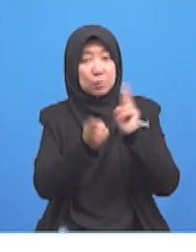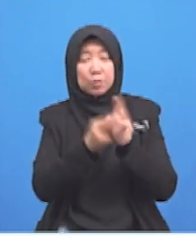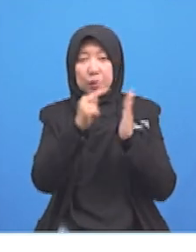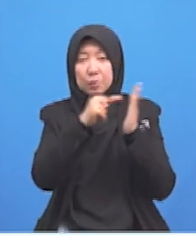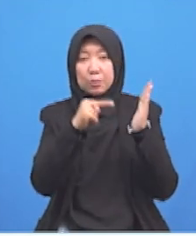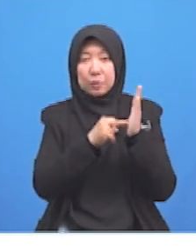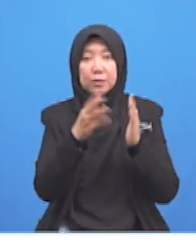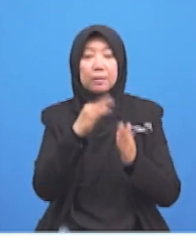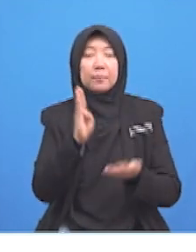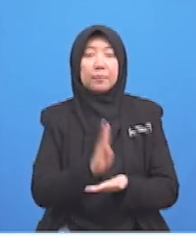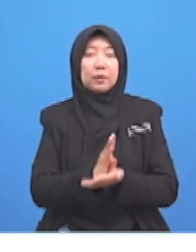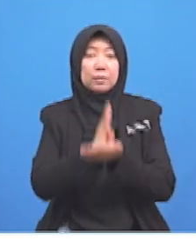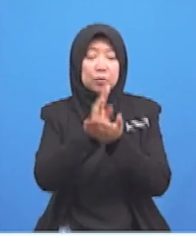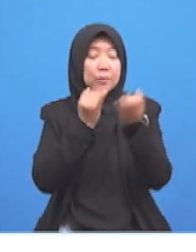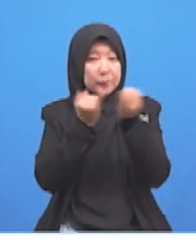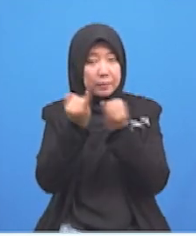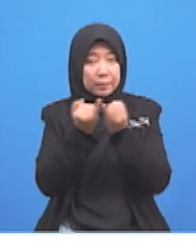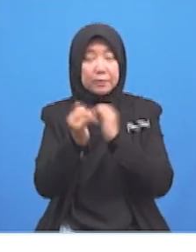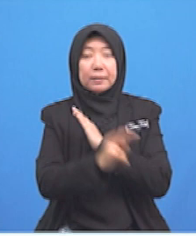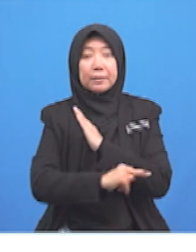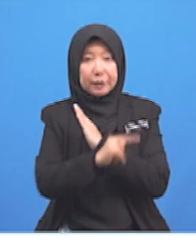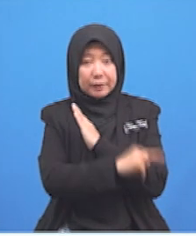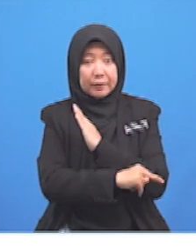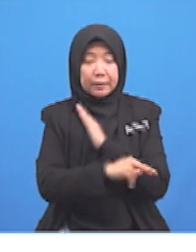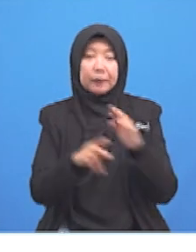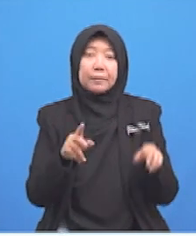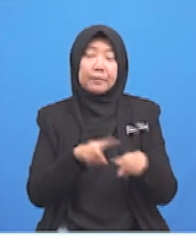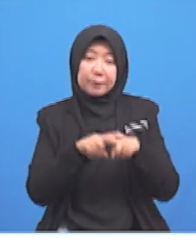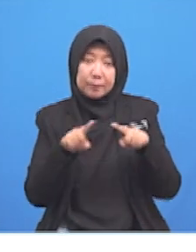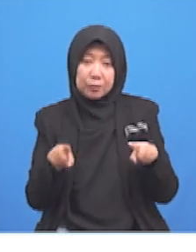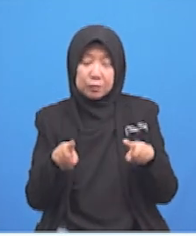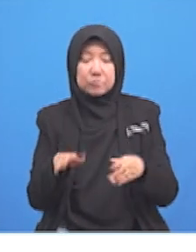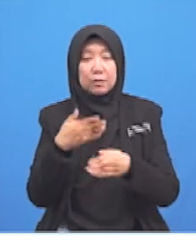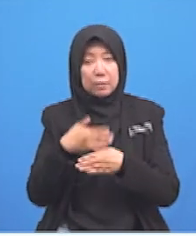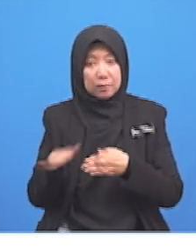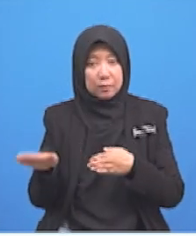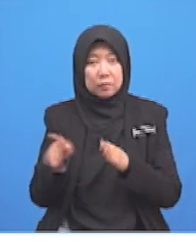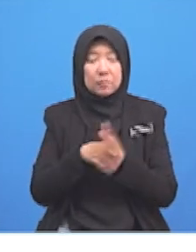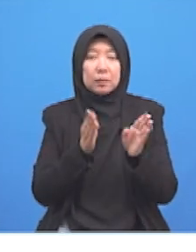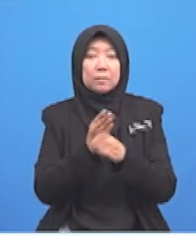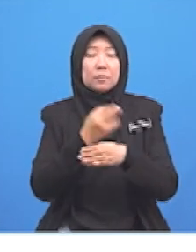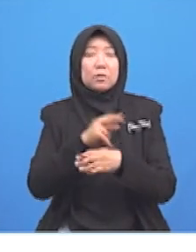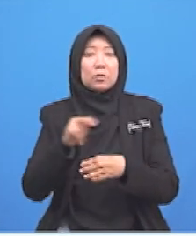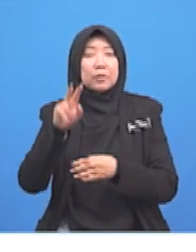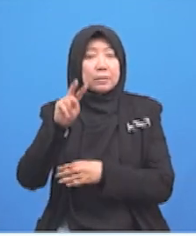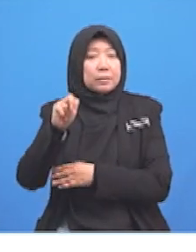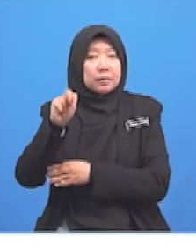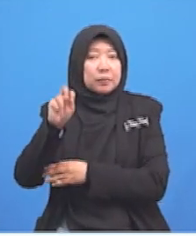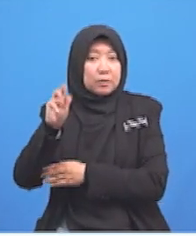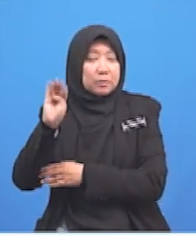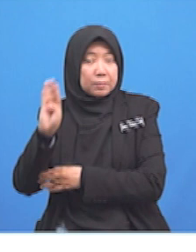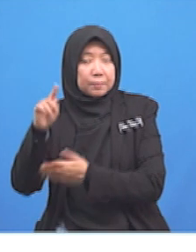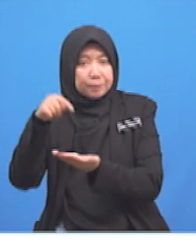serta membantu pentadbiran negeri. Namun, selepas pembentukan Negeri-Negeri Melayu